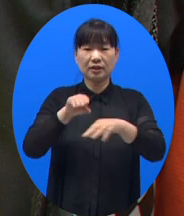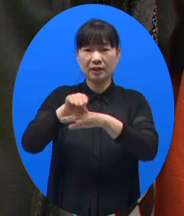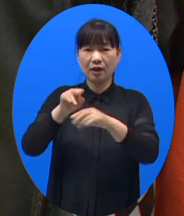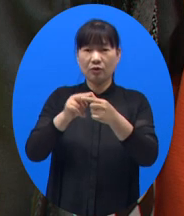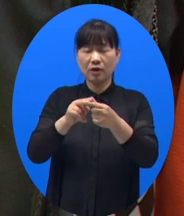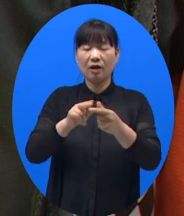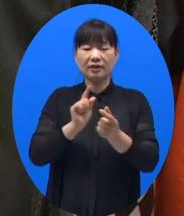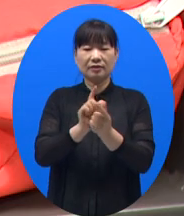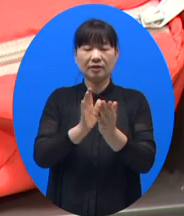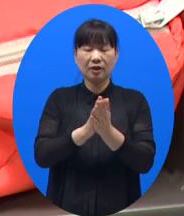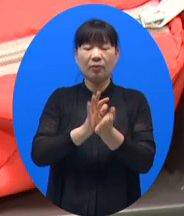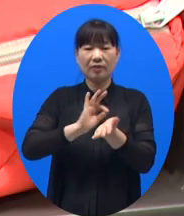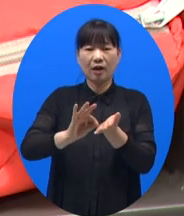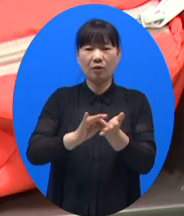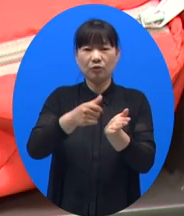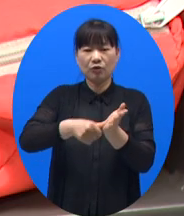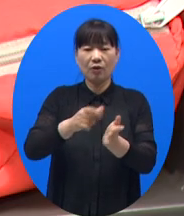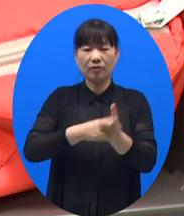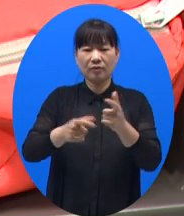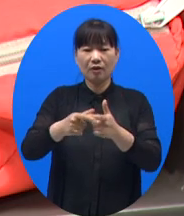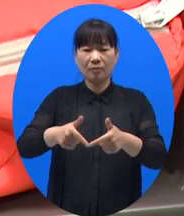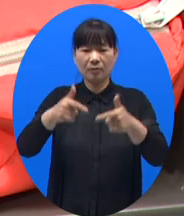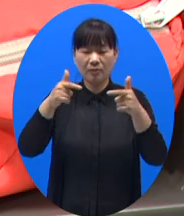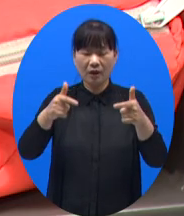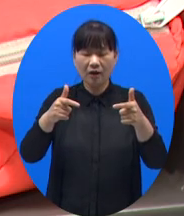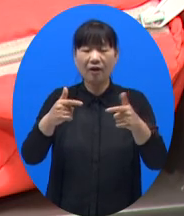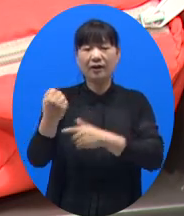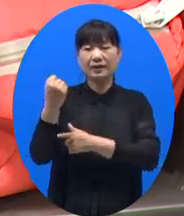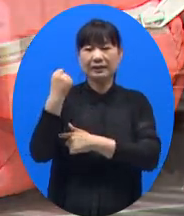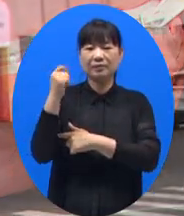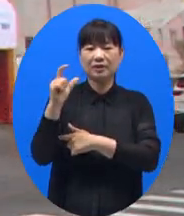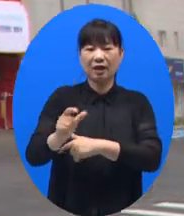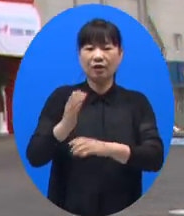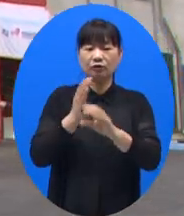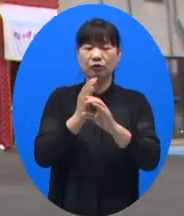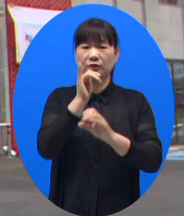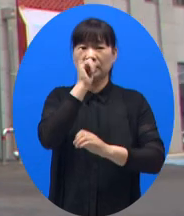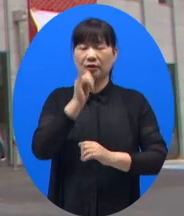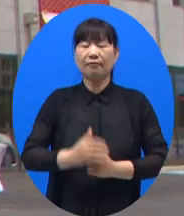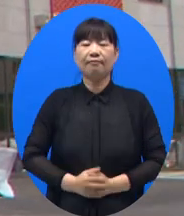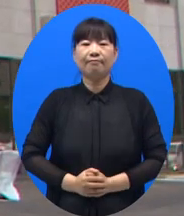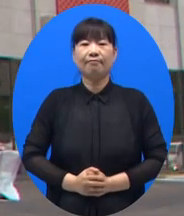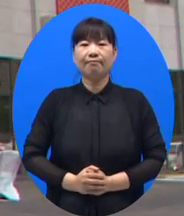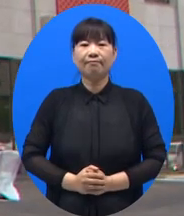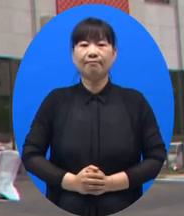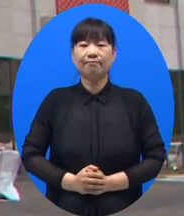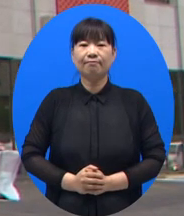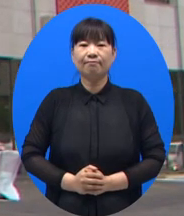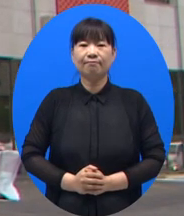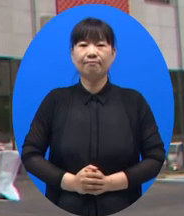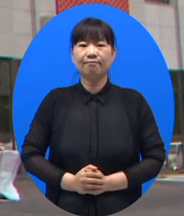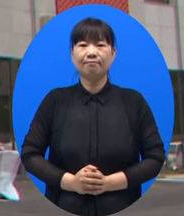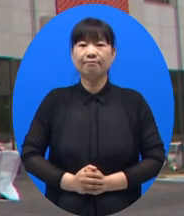소방차량과 현장활동 장비 등을 보강해 소방력 강화에 힘쓰고 있습니다. 경기지TV 이슬비입니다.